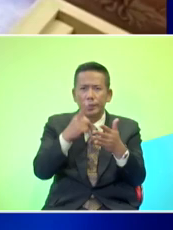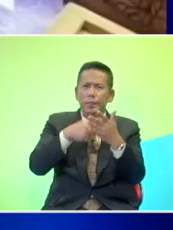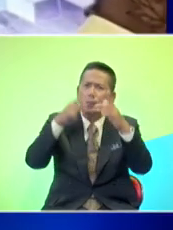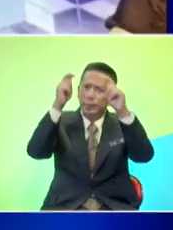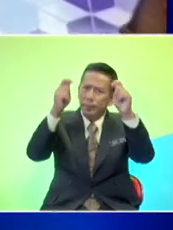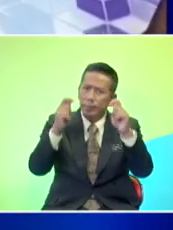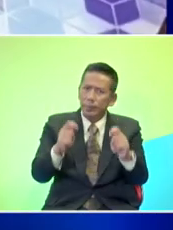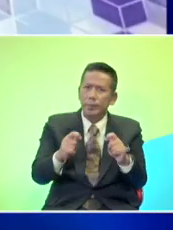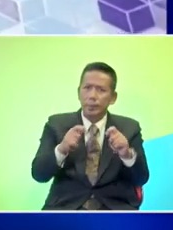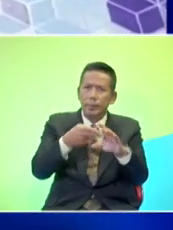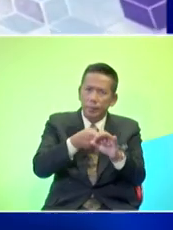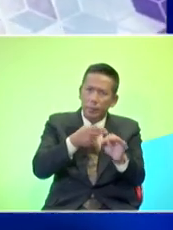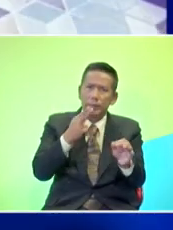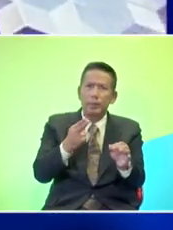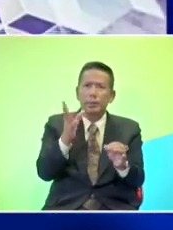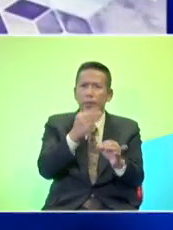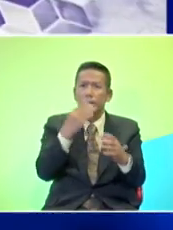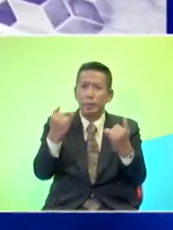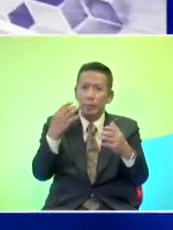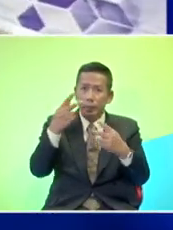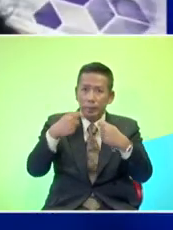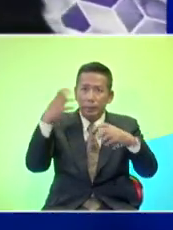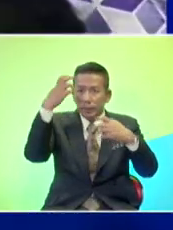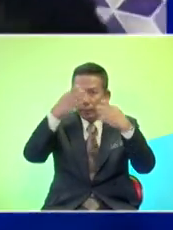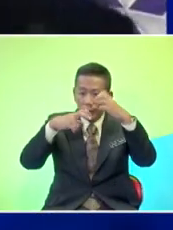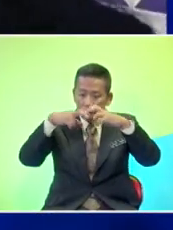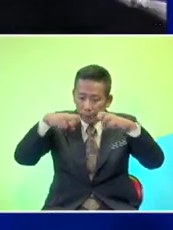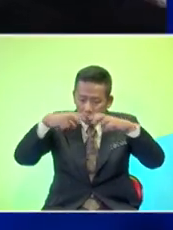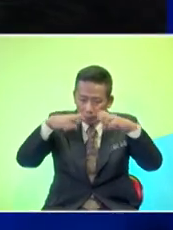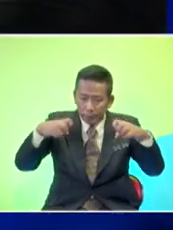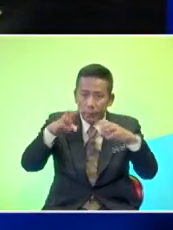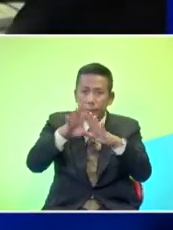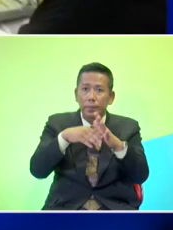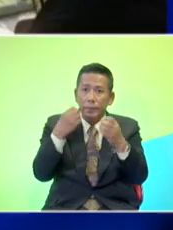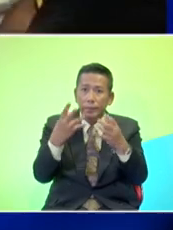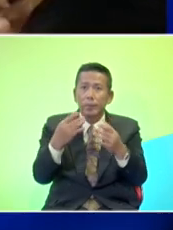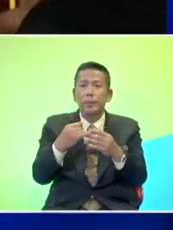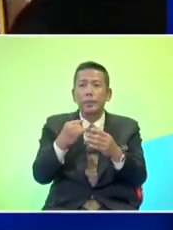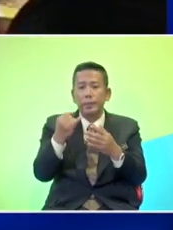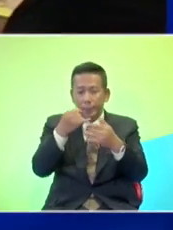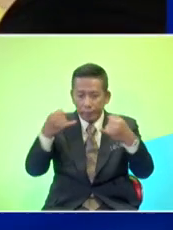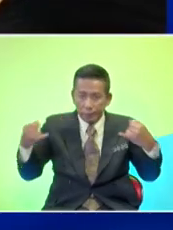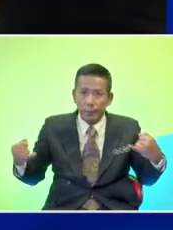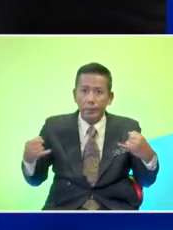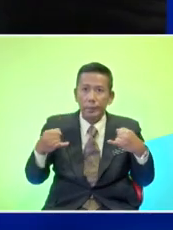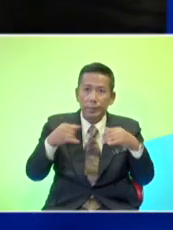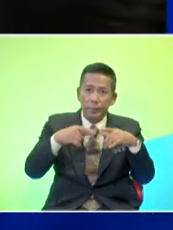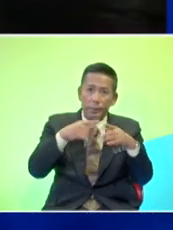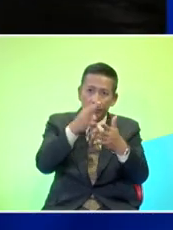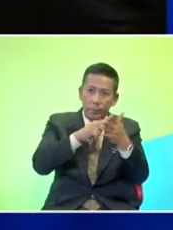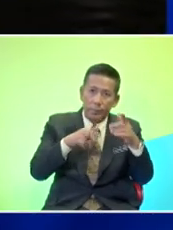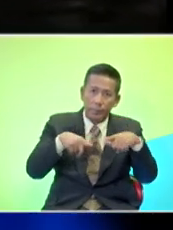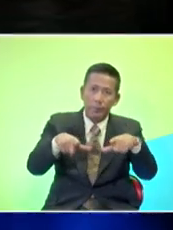dan sekarang mereka coba mengkaji beberapa jenis motif ukiran kayu untuk mereka hasilkan sebentar